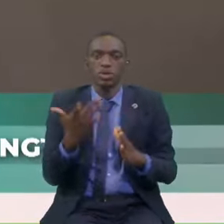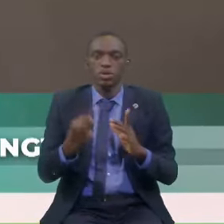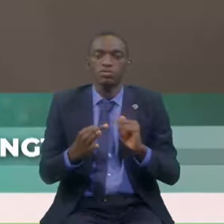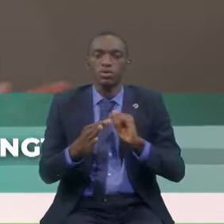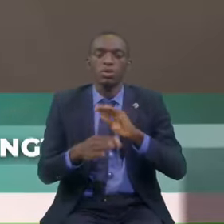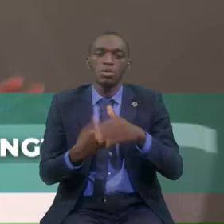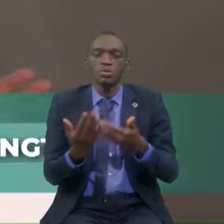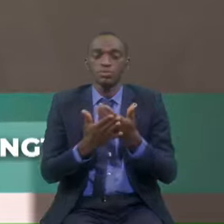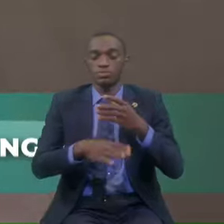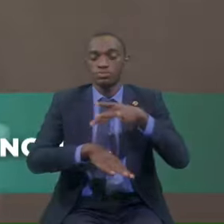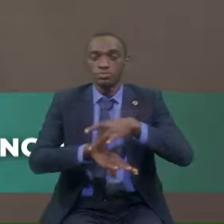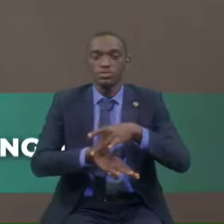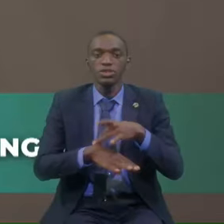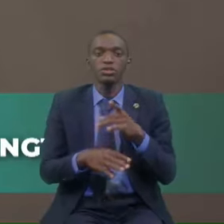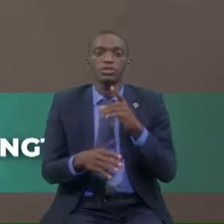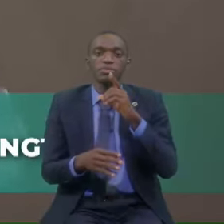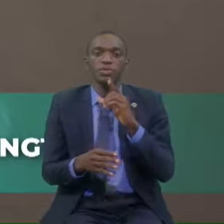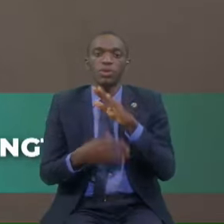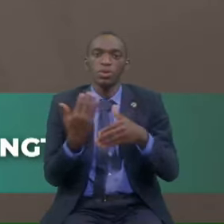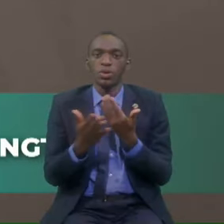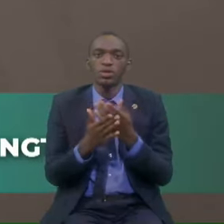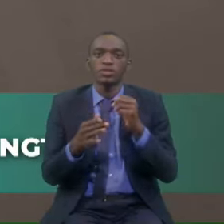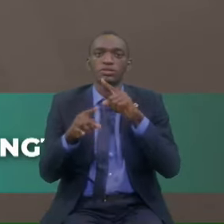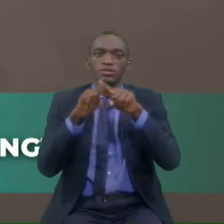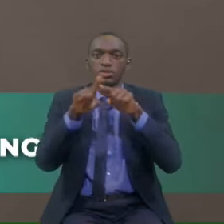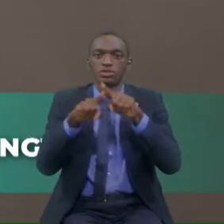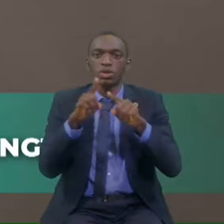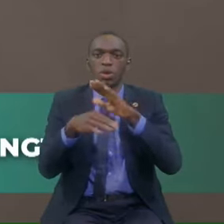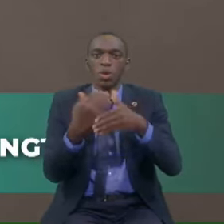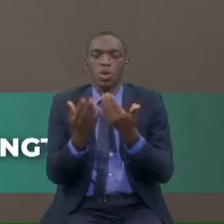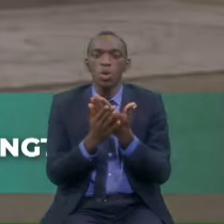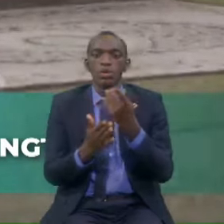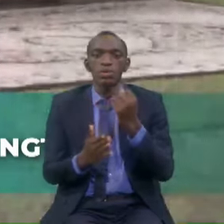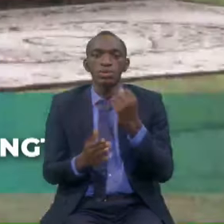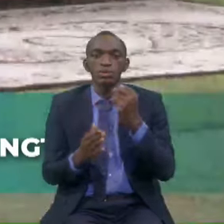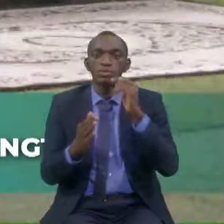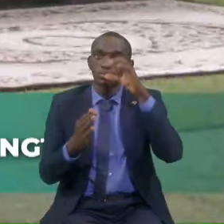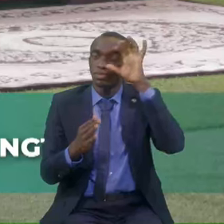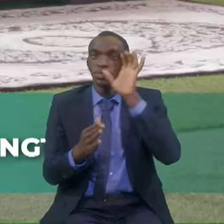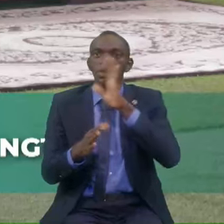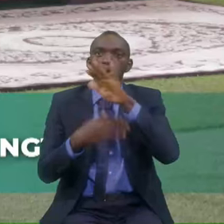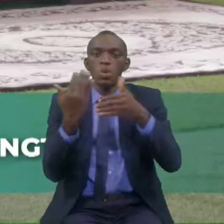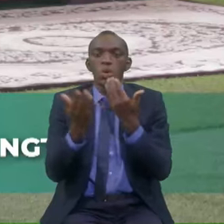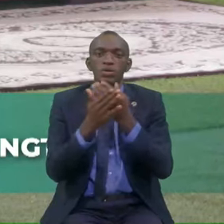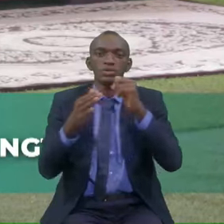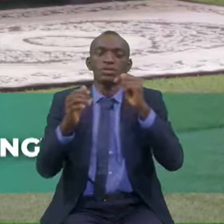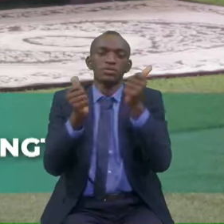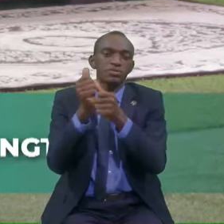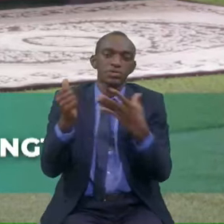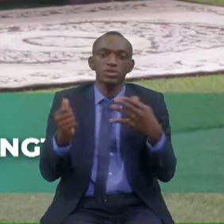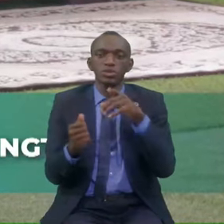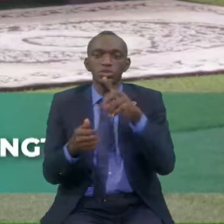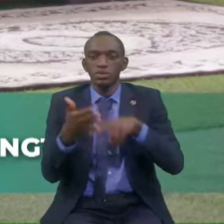étoiles, le soleil, la lune, les galaxies, tout ce qui s'y trouve. Donc vous lisez dans le